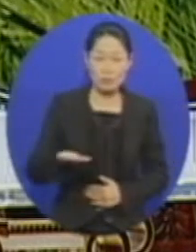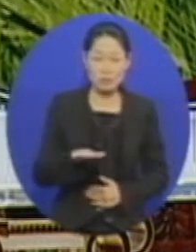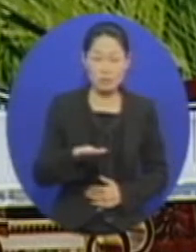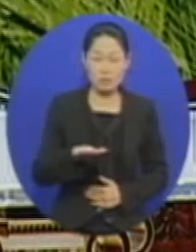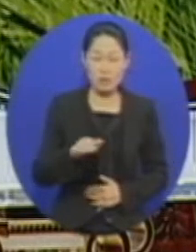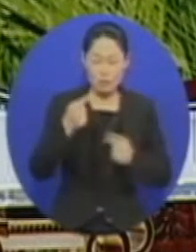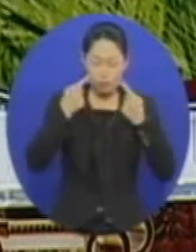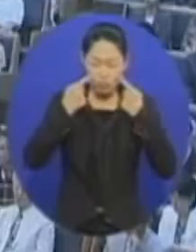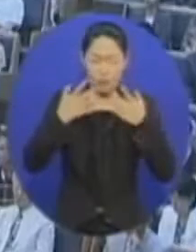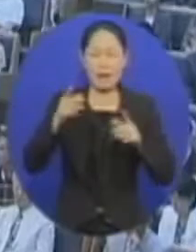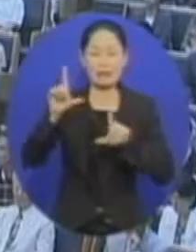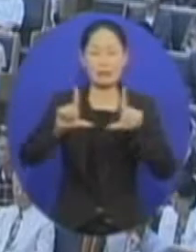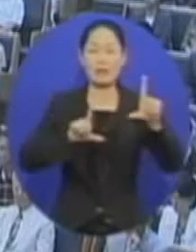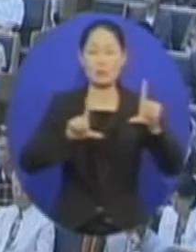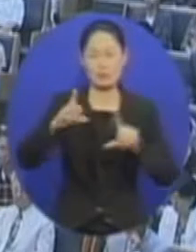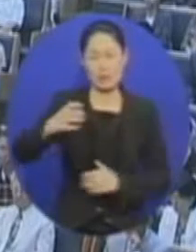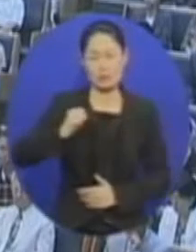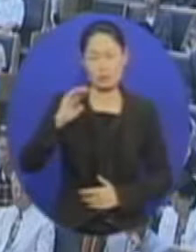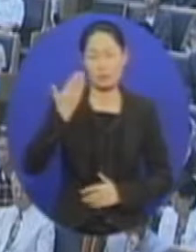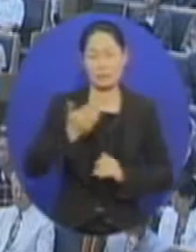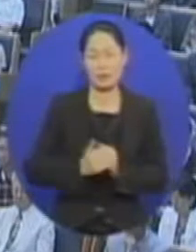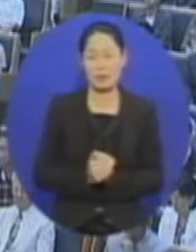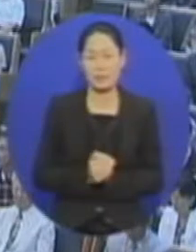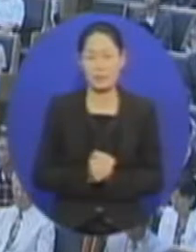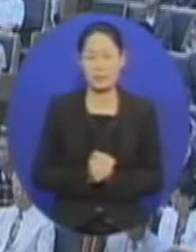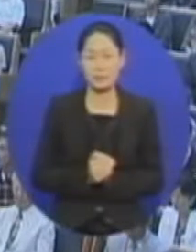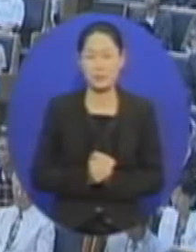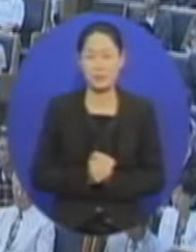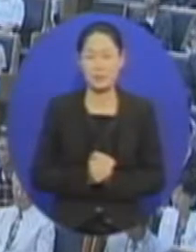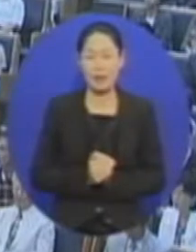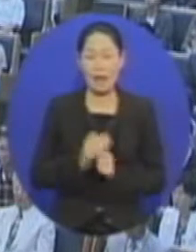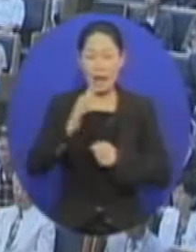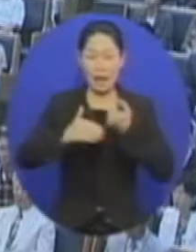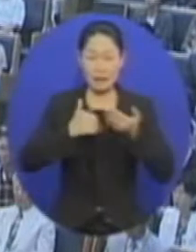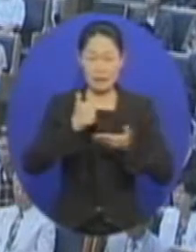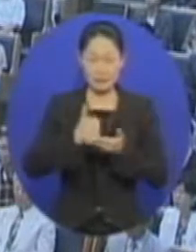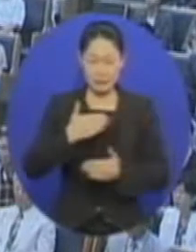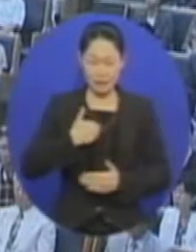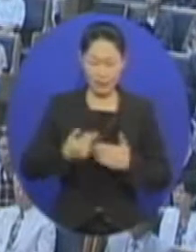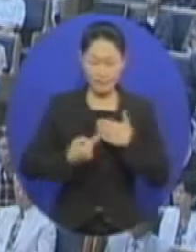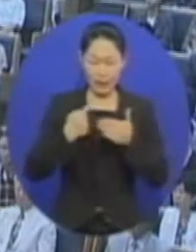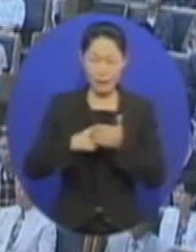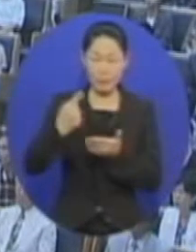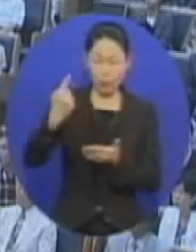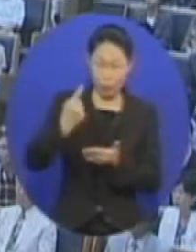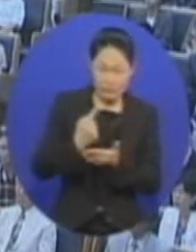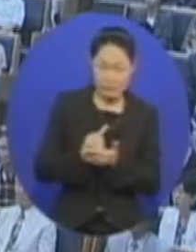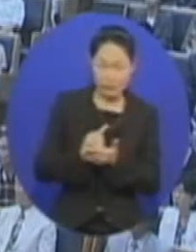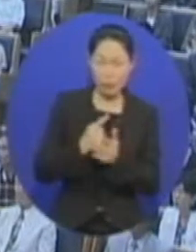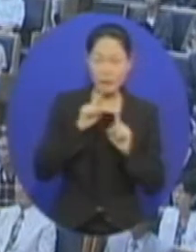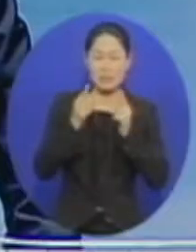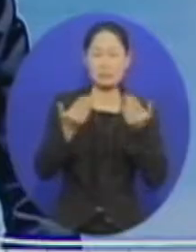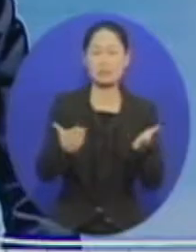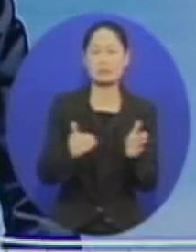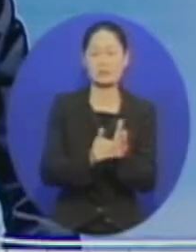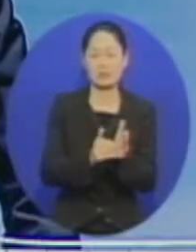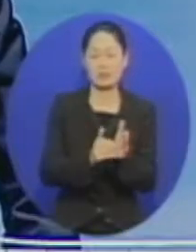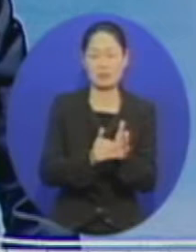분명한 태도로 가지셔야 되요 하나님이 내 마음이 오신다고 하신 거예요